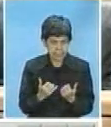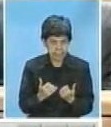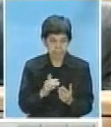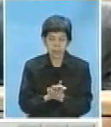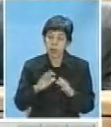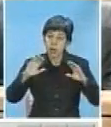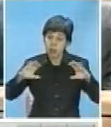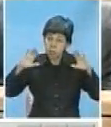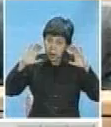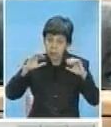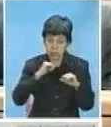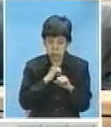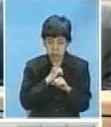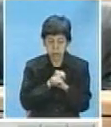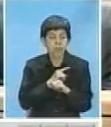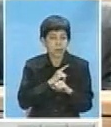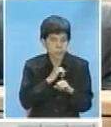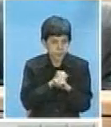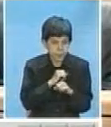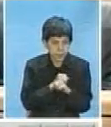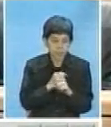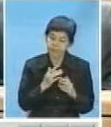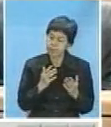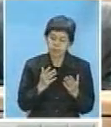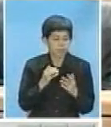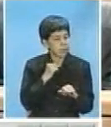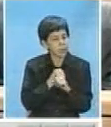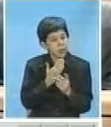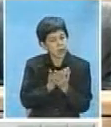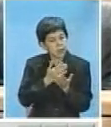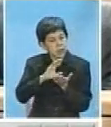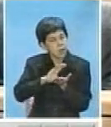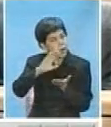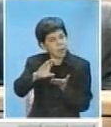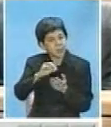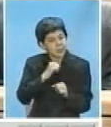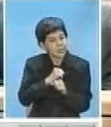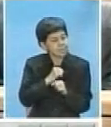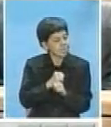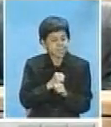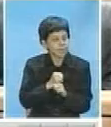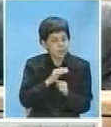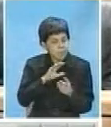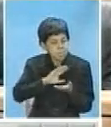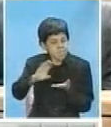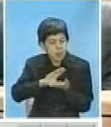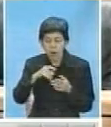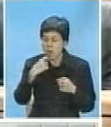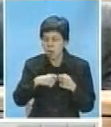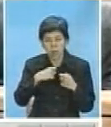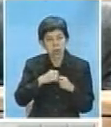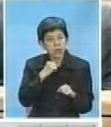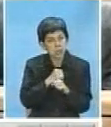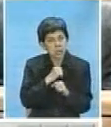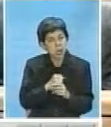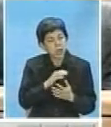ม่ว่ารัฐบาลใดที่ขึ้นมาก็ไม่สามารถที่จะจัดสรรงบประมาณให้ได้อย่างมากเพียงพอเพื่อสนองตอบต่อการ